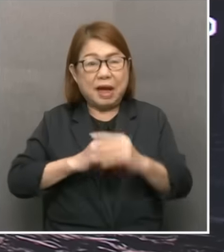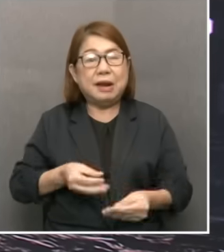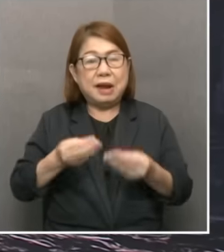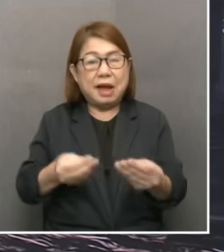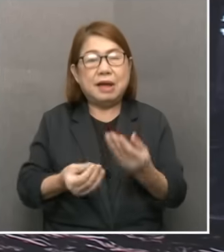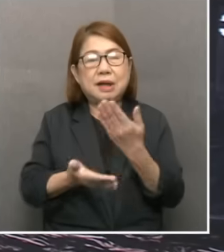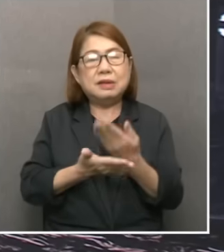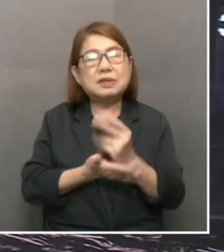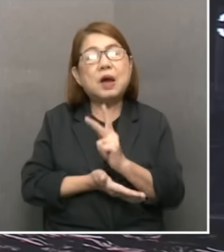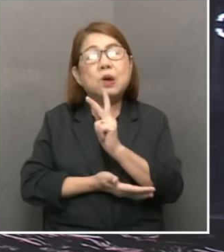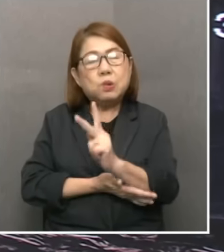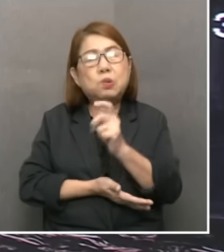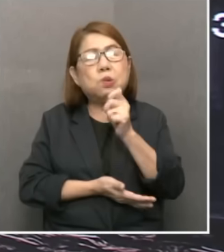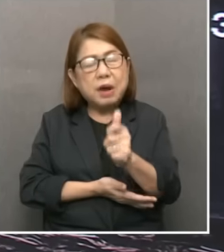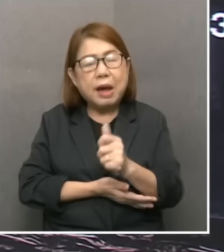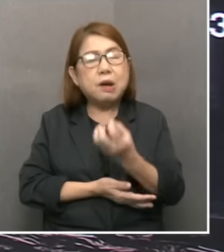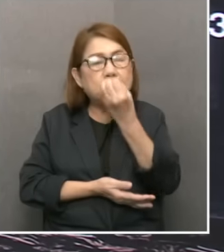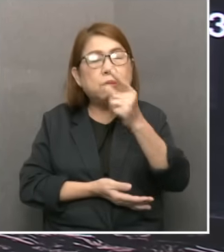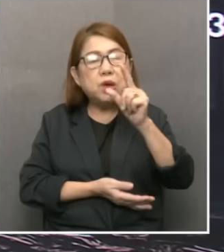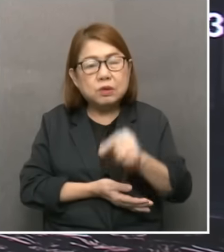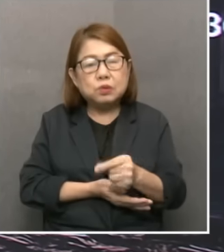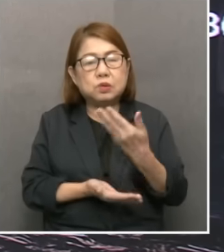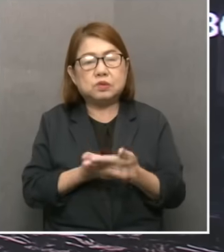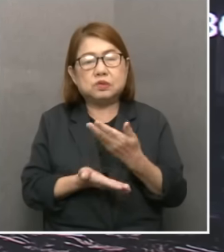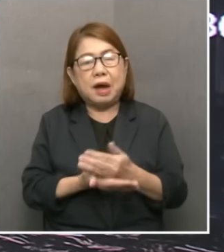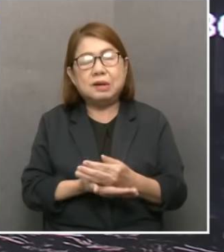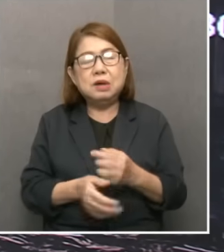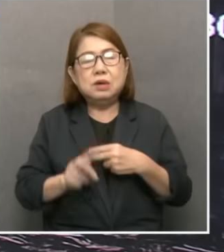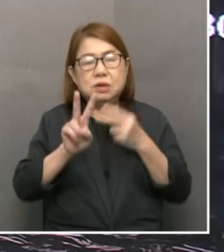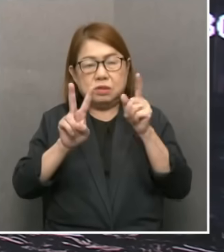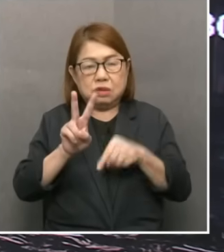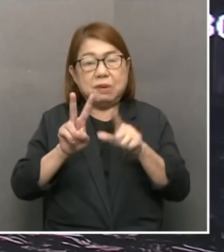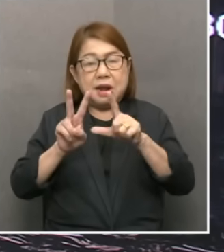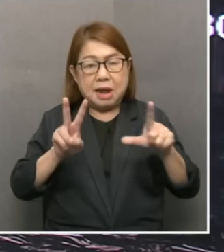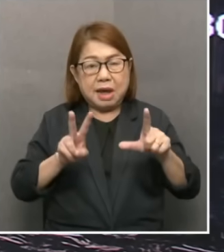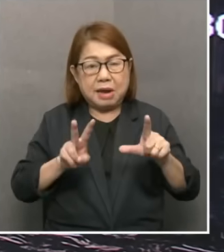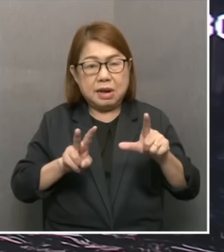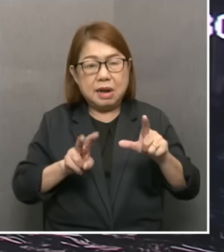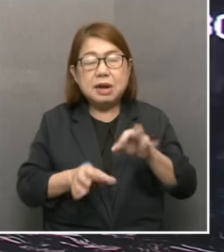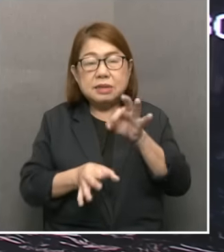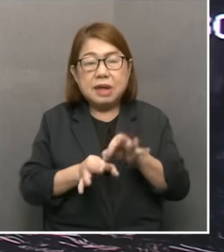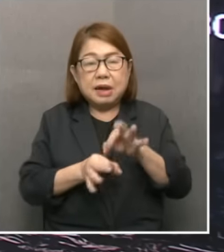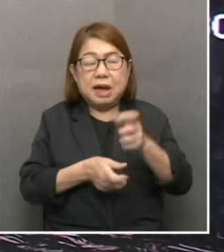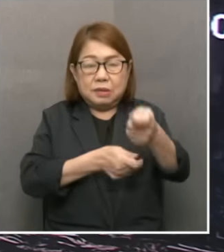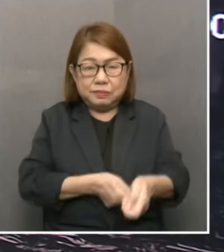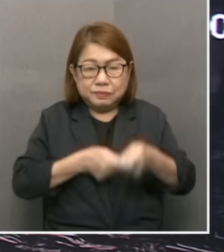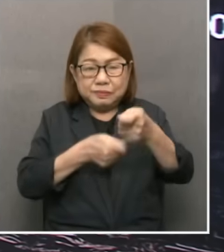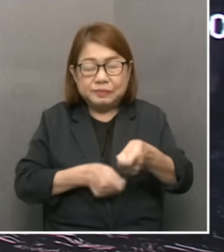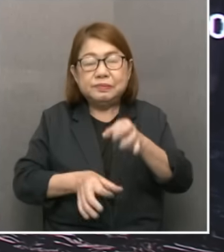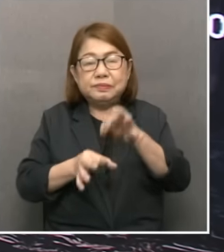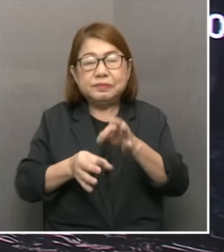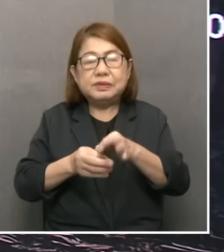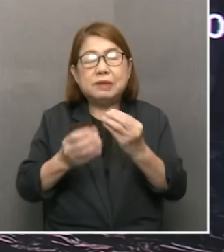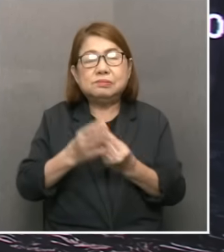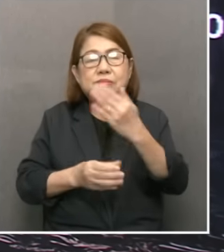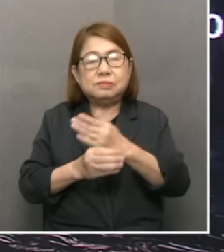เงินกู้ดอกเบี้ยต่ำ 2,000ล้านบาทโดยธนาคารออมสินและธกสนะคะและจะมีการปล่อยกู้ให้กับแรงงานไทยจาก